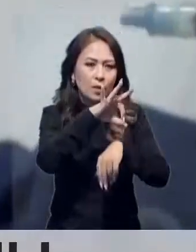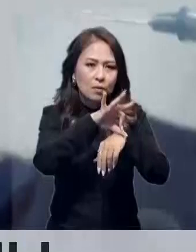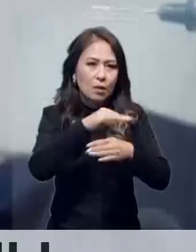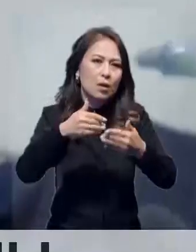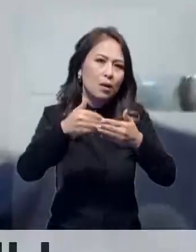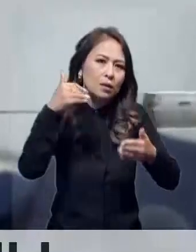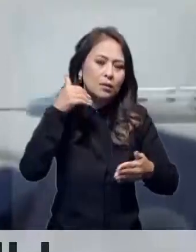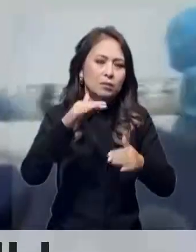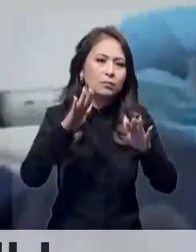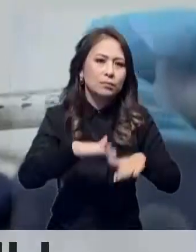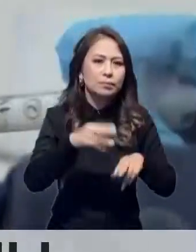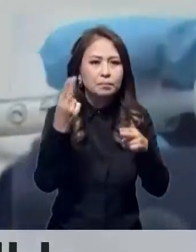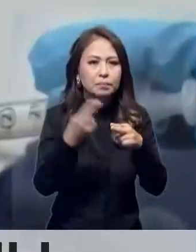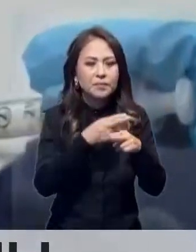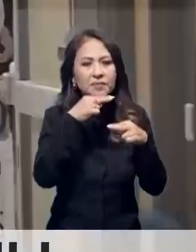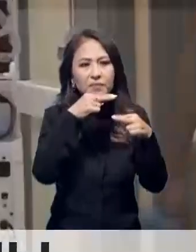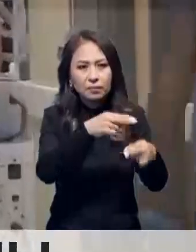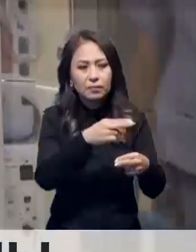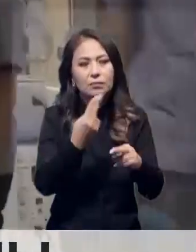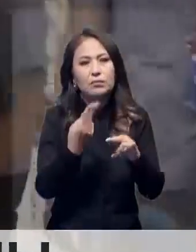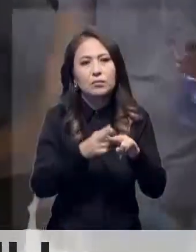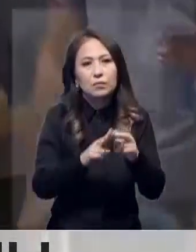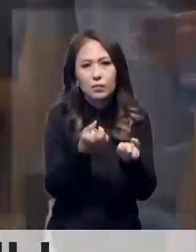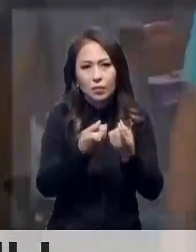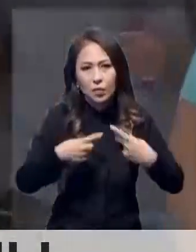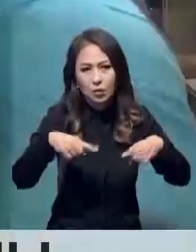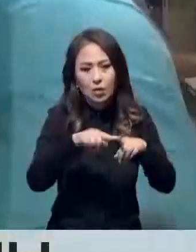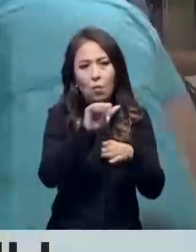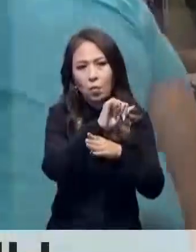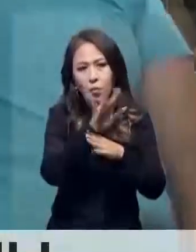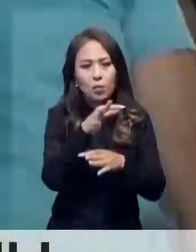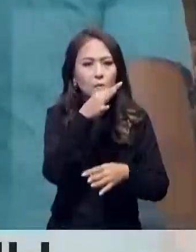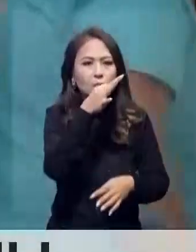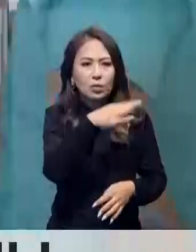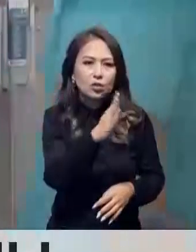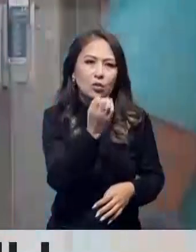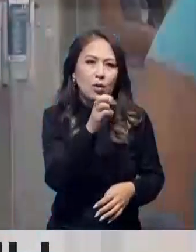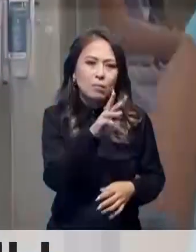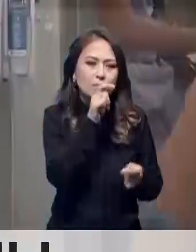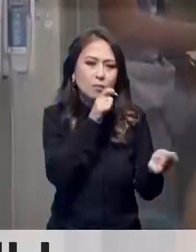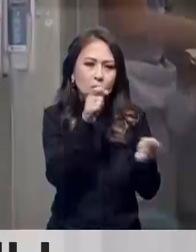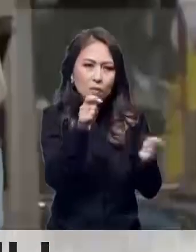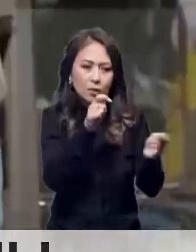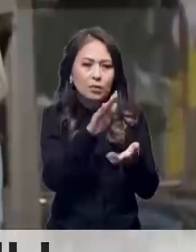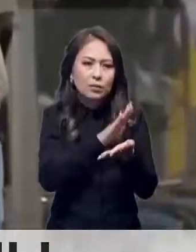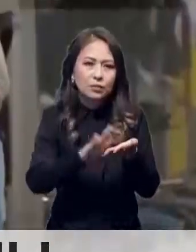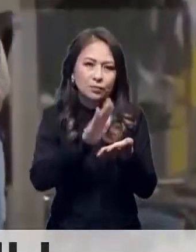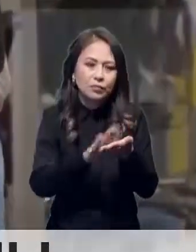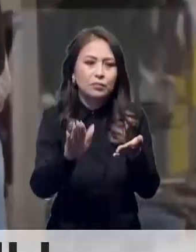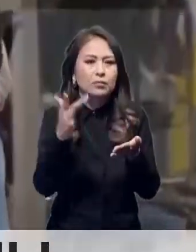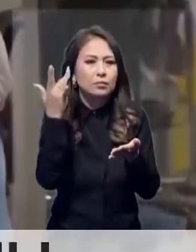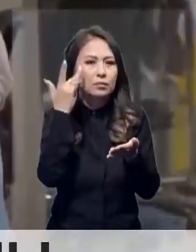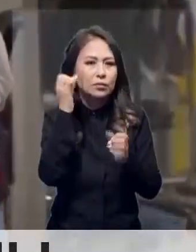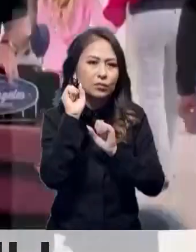алу шаралары елеусіз қалып жатқанына алаңдаулы. Ұйым сарапшылары коронавирустың кез келген штамынан сақтану жолы гигиеналық санитарлық